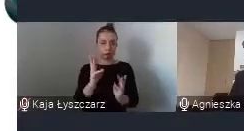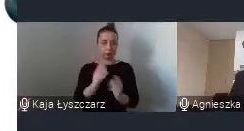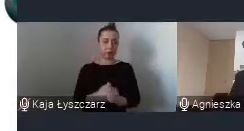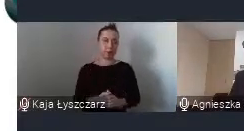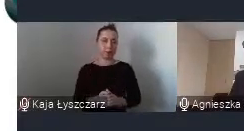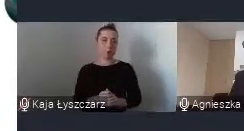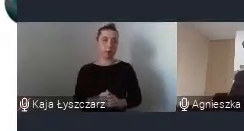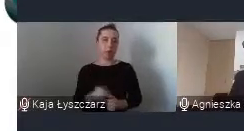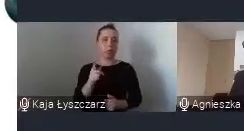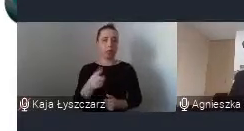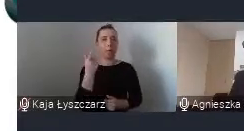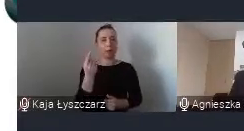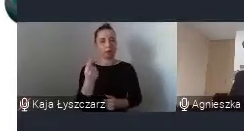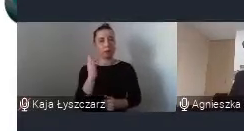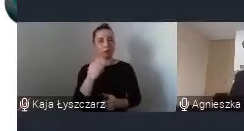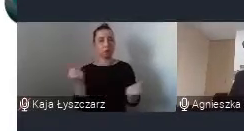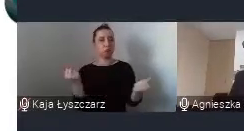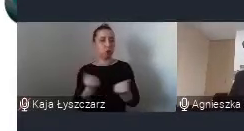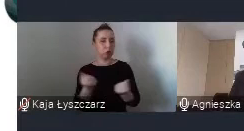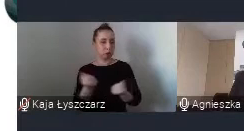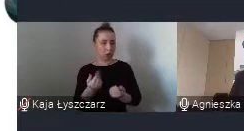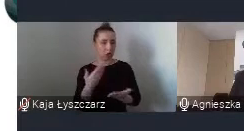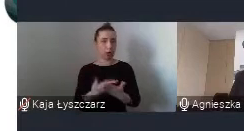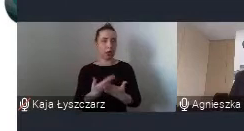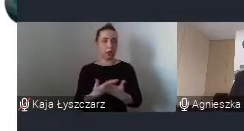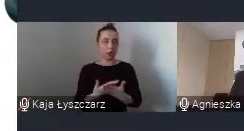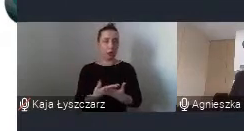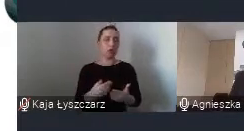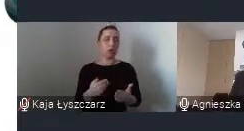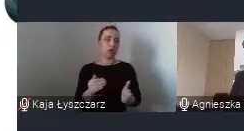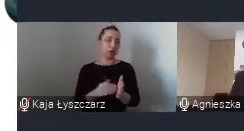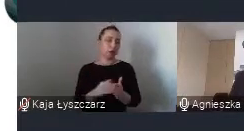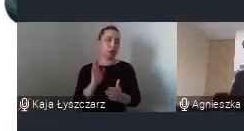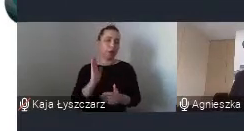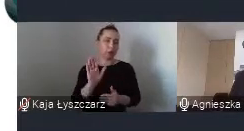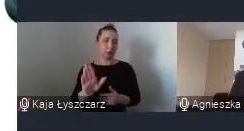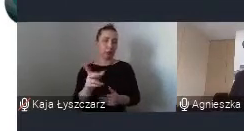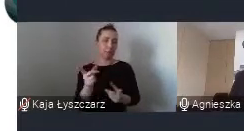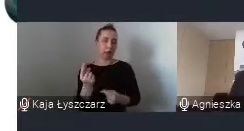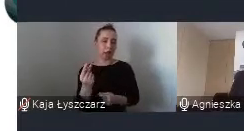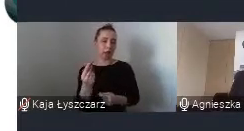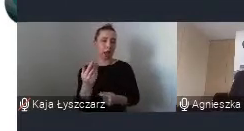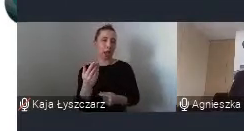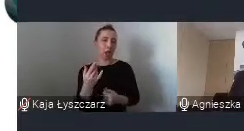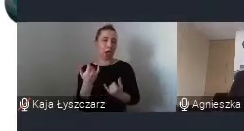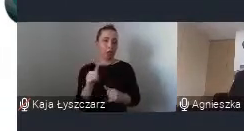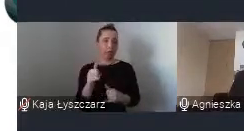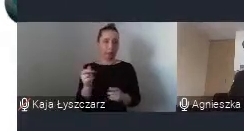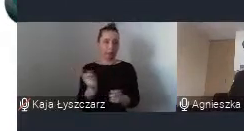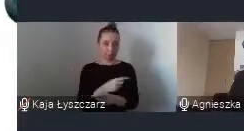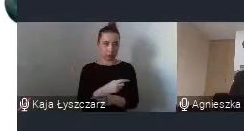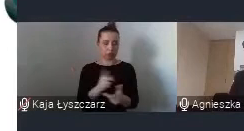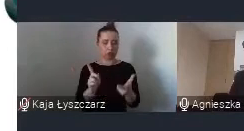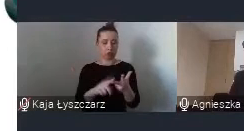nowej inicjatywie będą jeszcze silniejsze, również z wymogiem właśnie posiadania partnerstwa międzynarodowego. Trzecim kryterium jest tak zwane